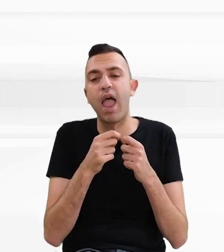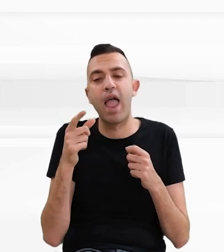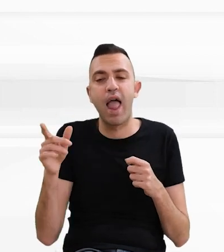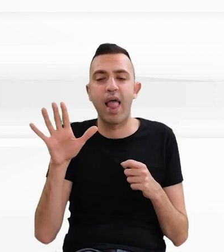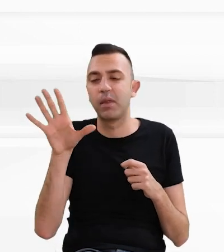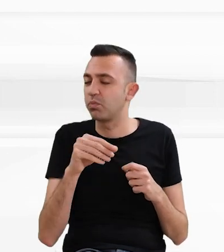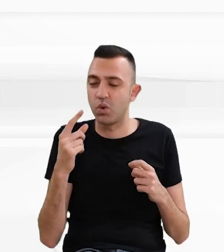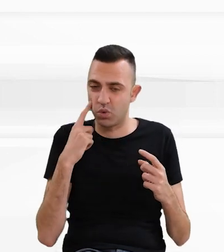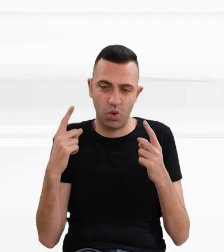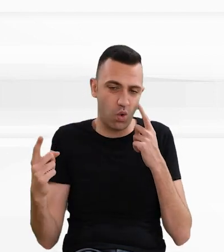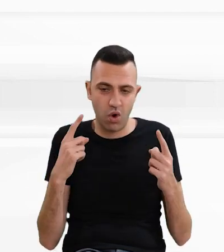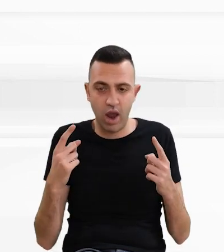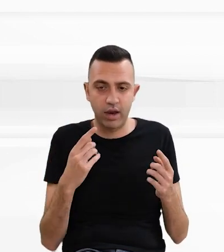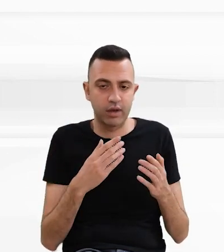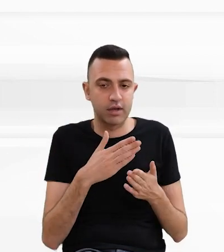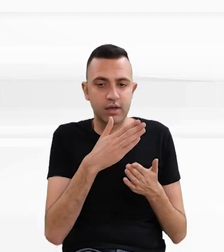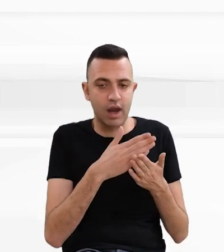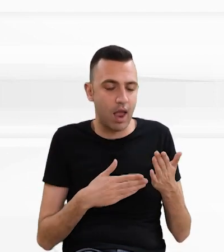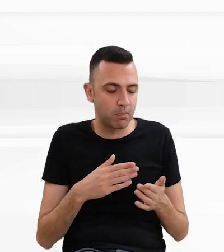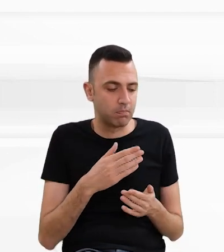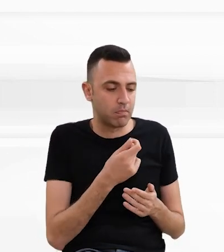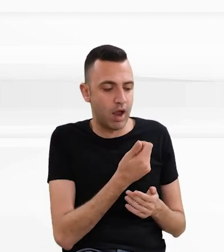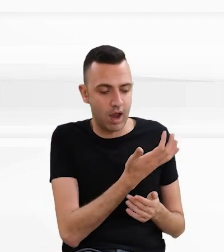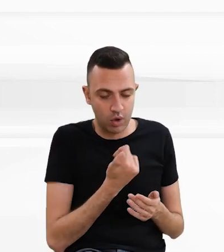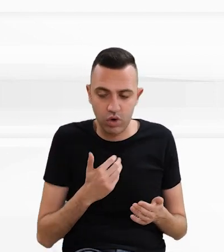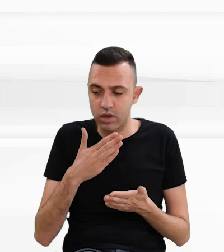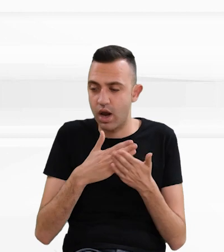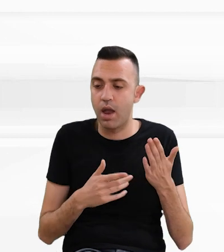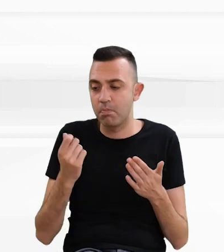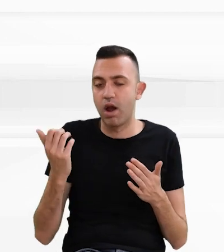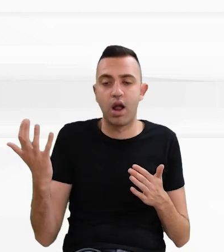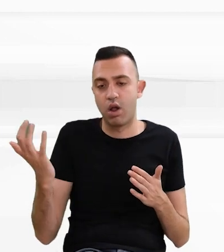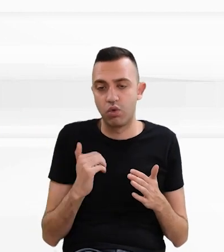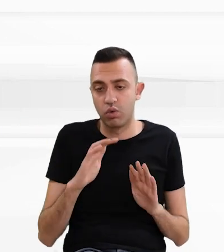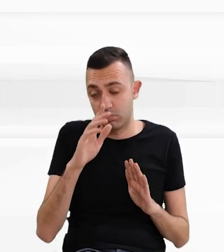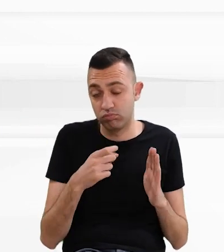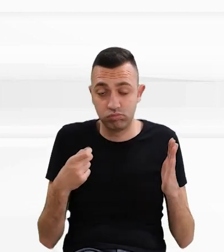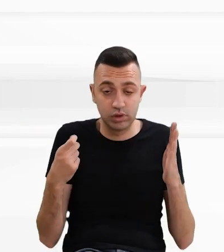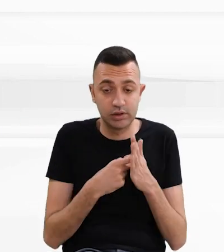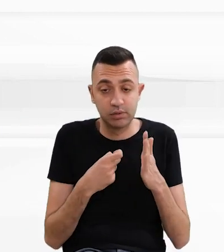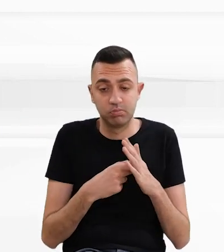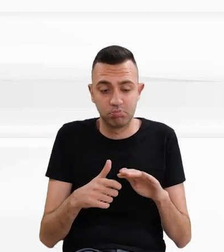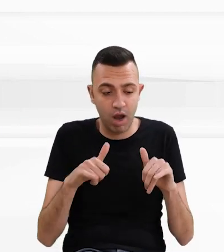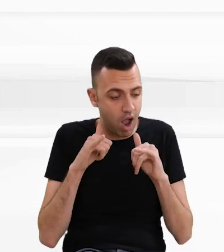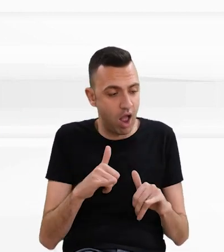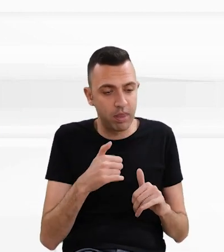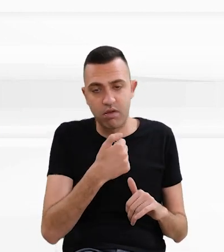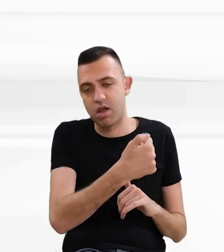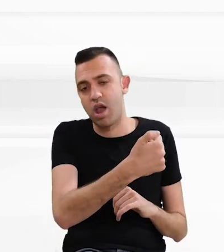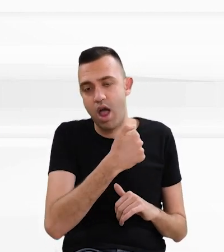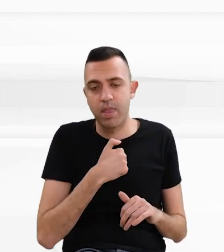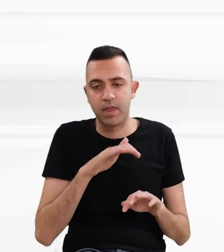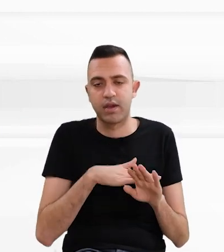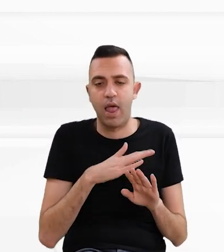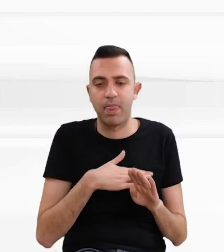yarısıyla de paketi 50 lira olan ve marka kedi mamalarının alıyor Bu paketlerden markası aynı olan Altı tanesini evinde